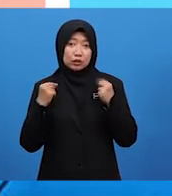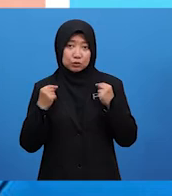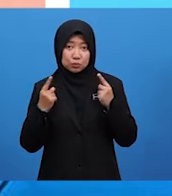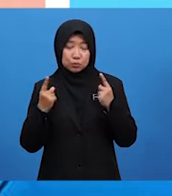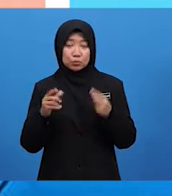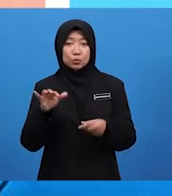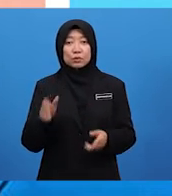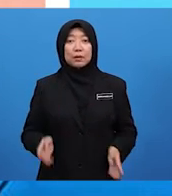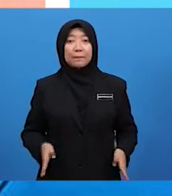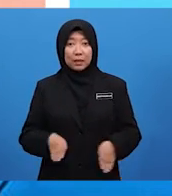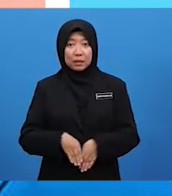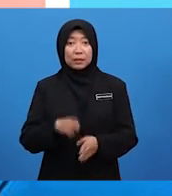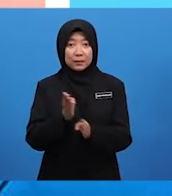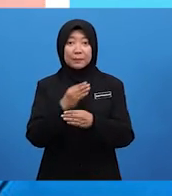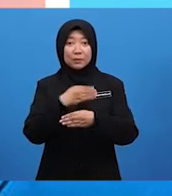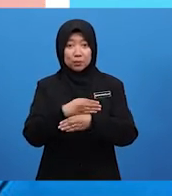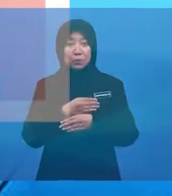dibentuk.